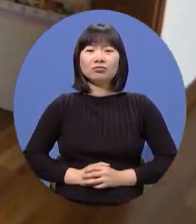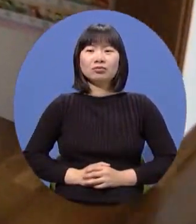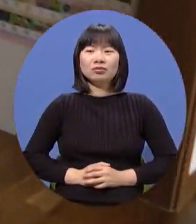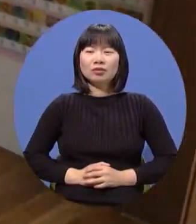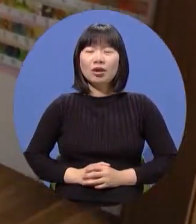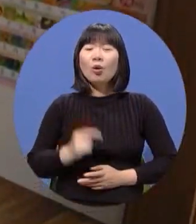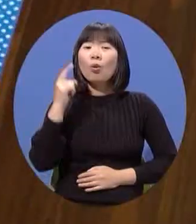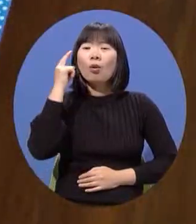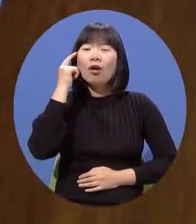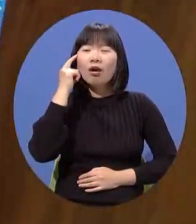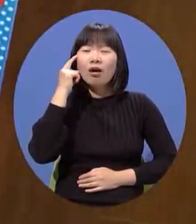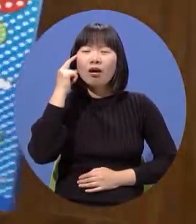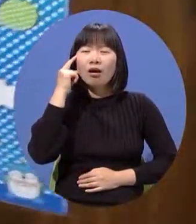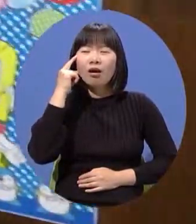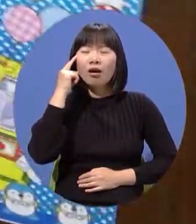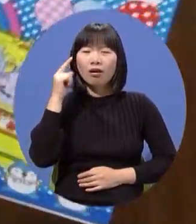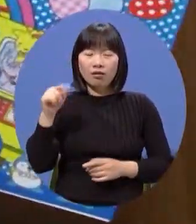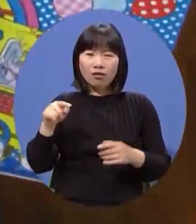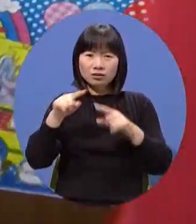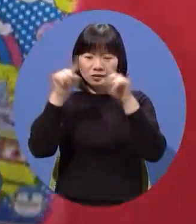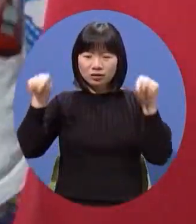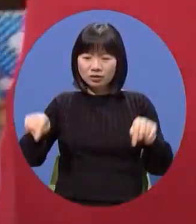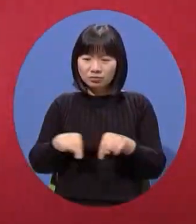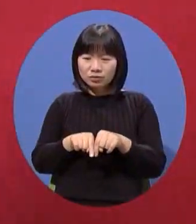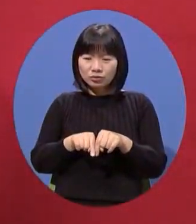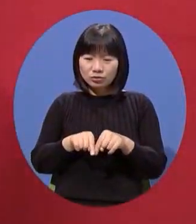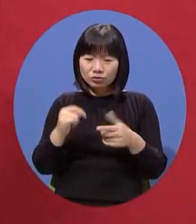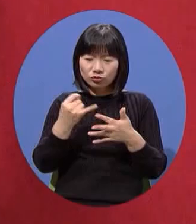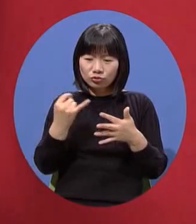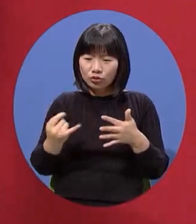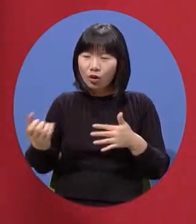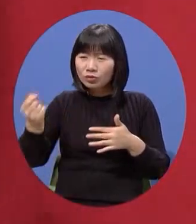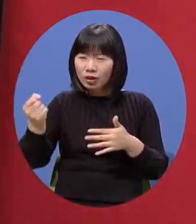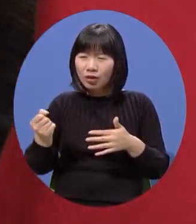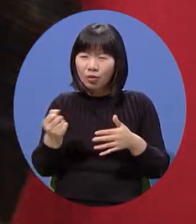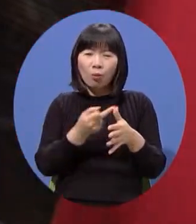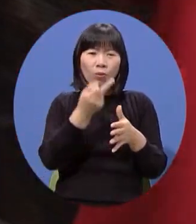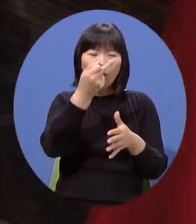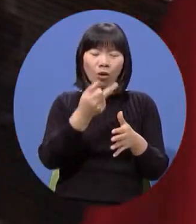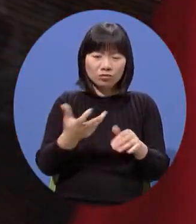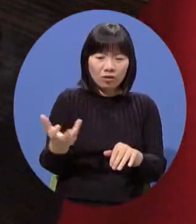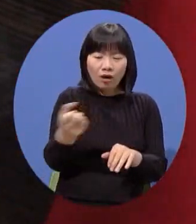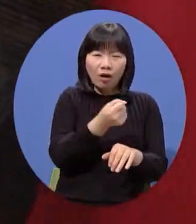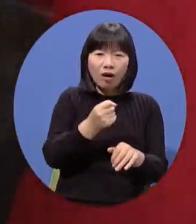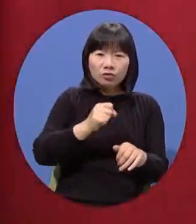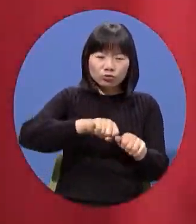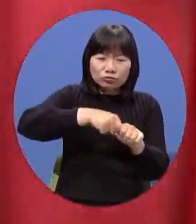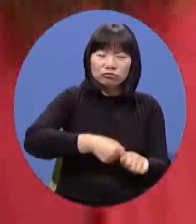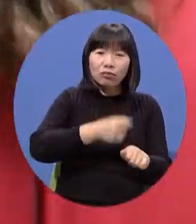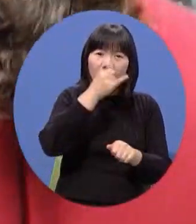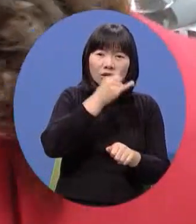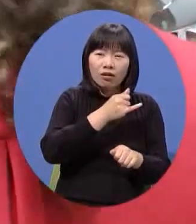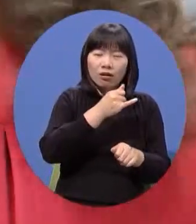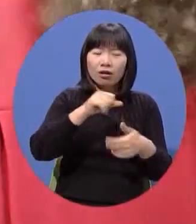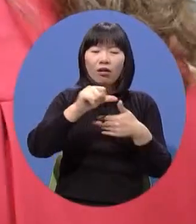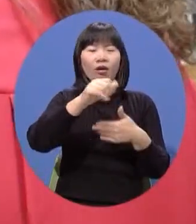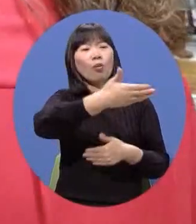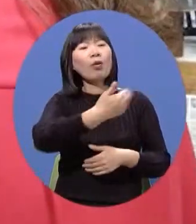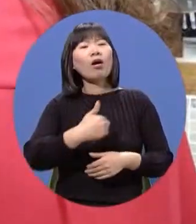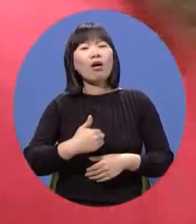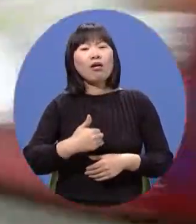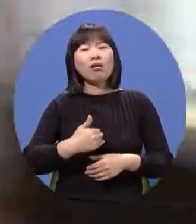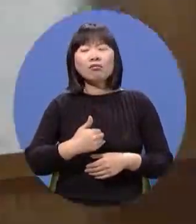왜? 이렇게 지붕을? 윤서 거잖아. 너 오빠 거라고 했어? 현구! 아니 그게